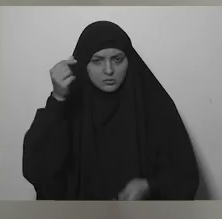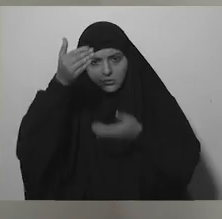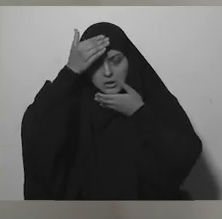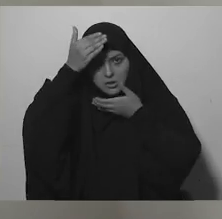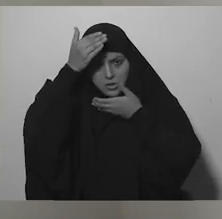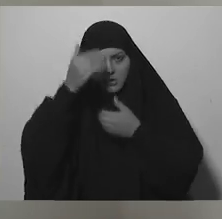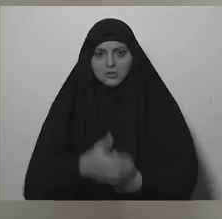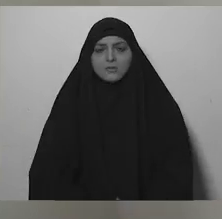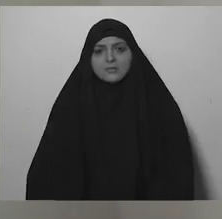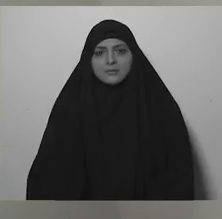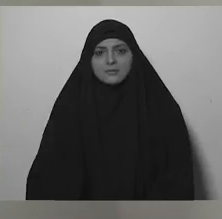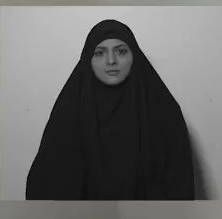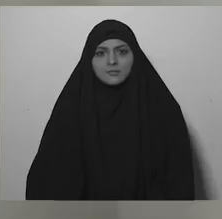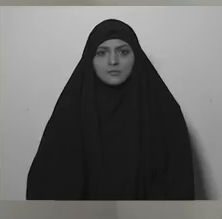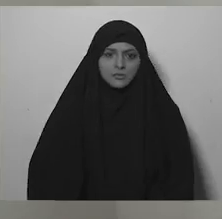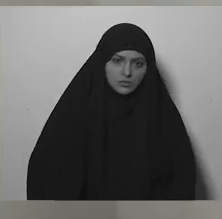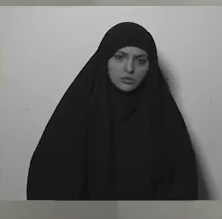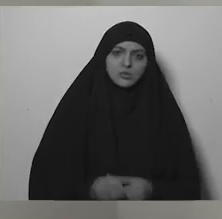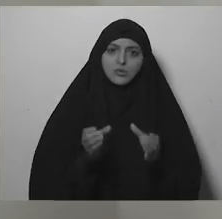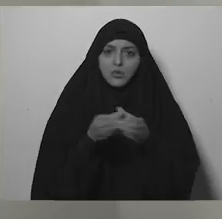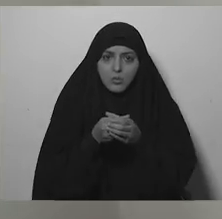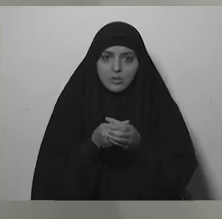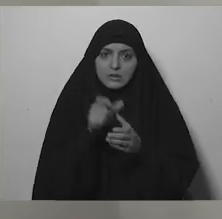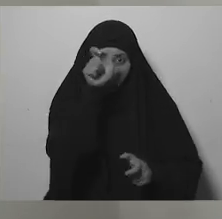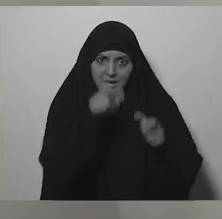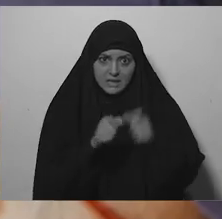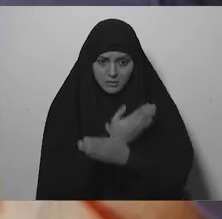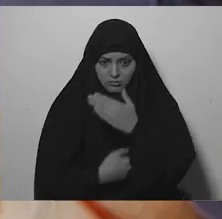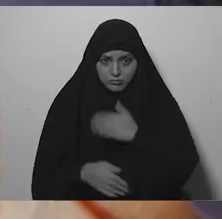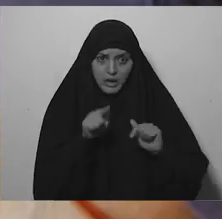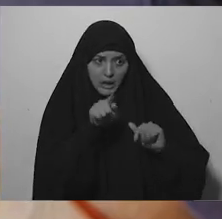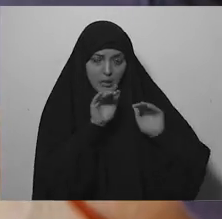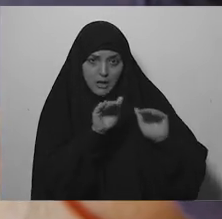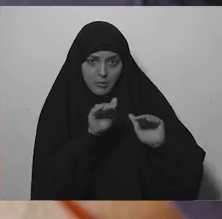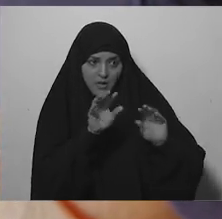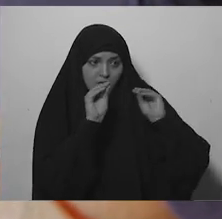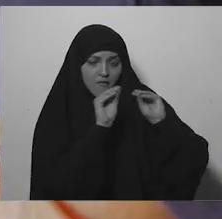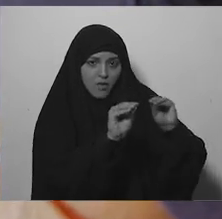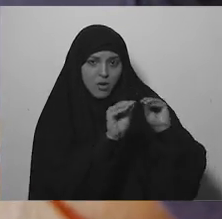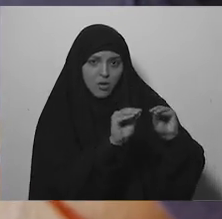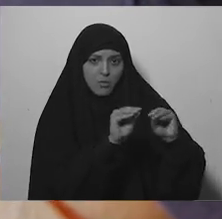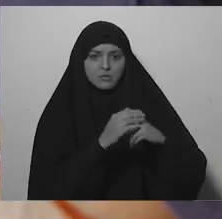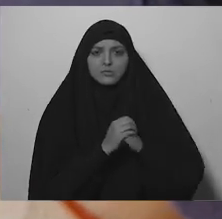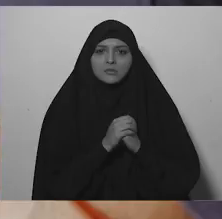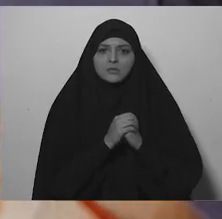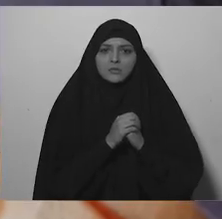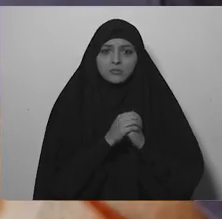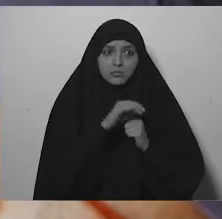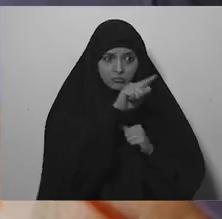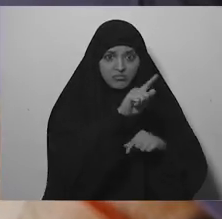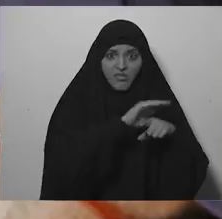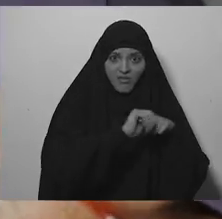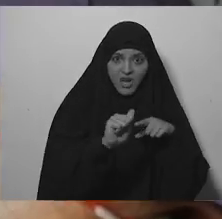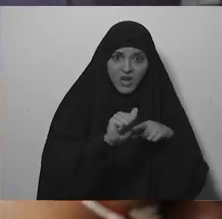Algérie, en Tunisie et au Maroc, composées de personnes handicapées elles-mêmes qui ont été formées et qui